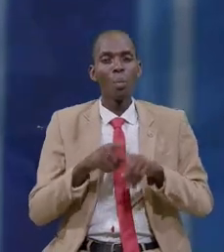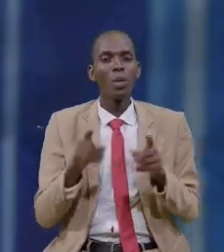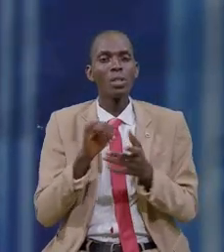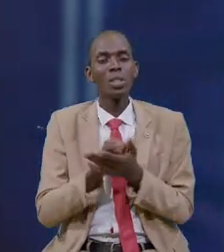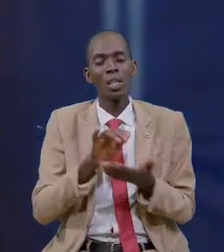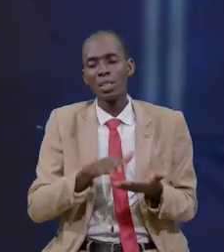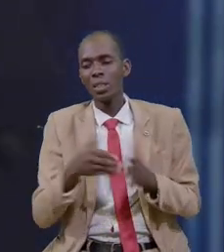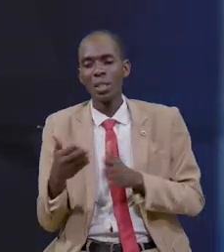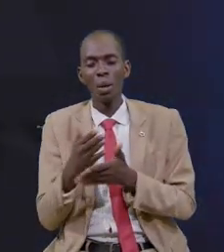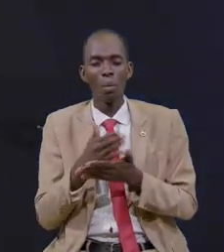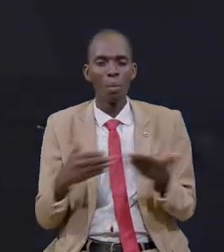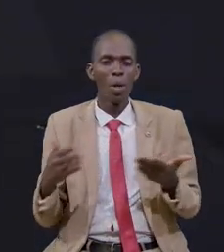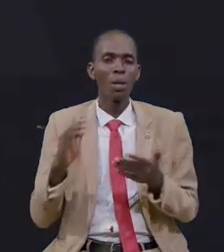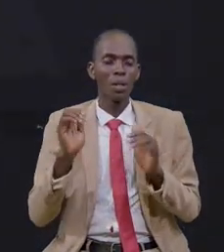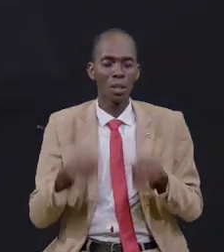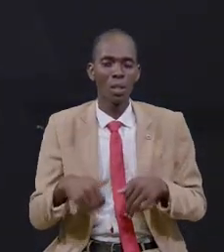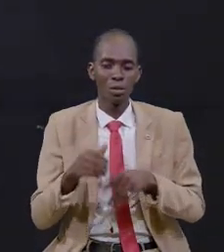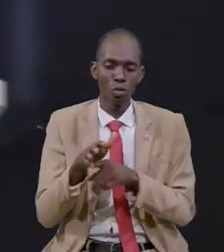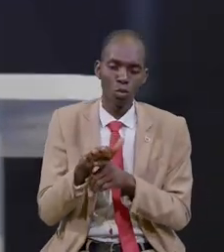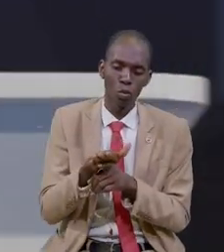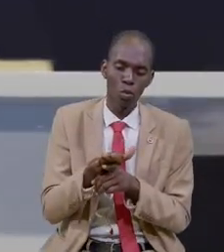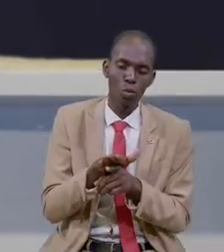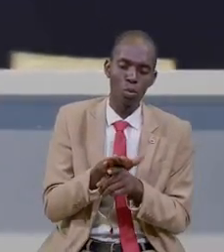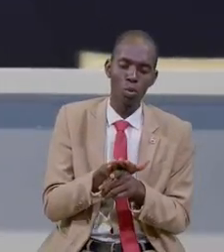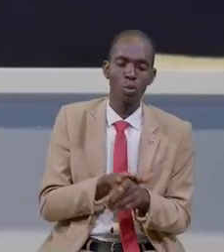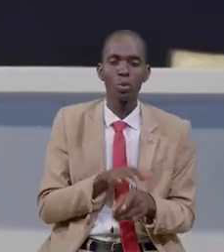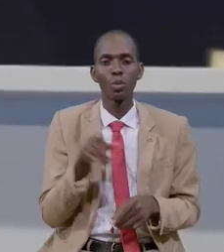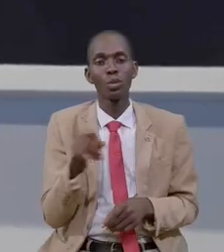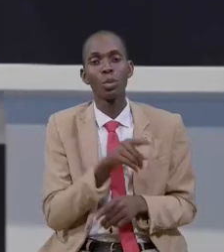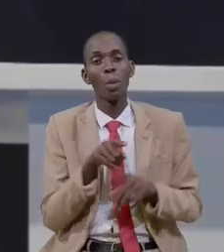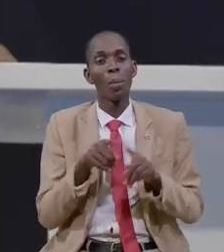l'autre partie morte va te ralentir. Mais aujourd'hui,